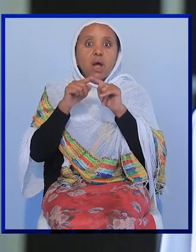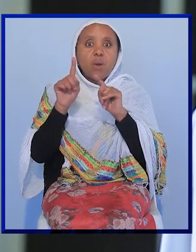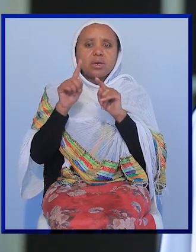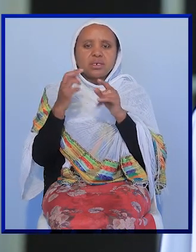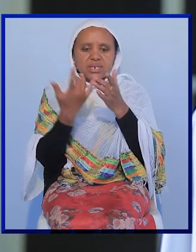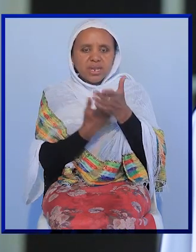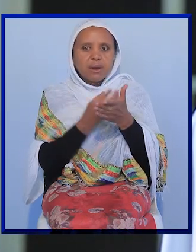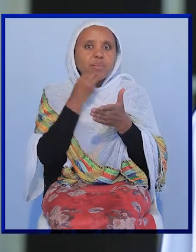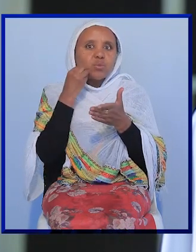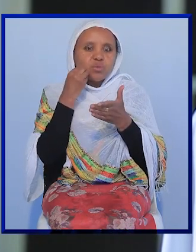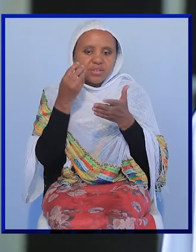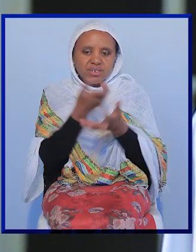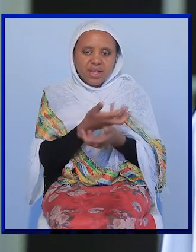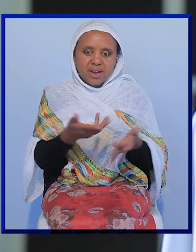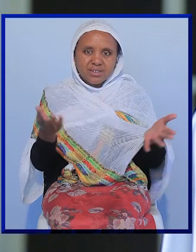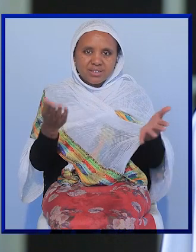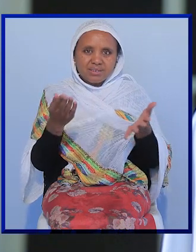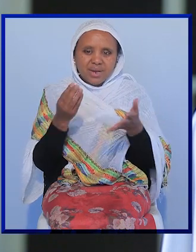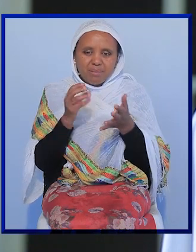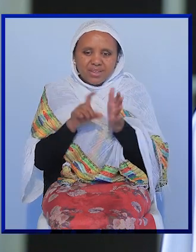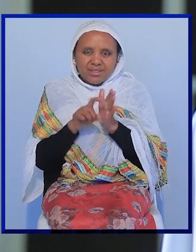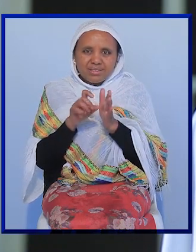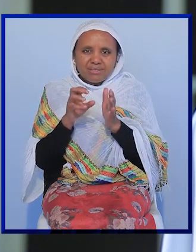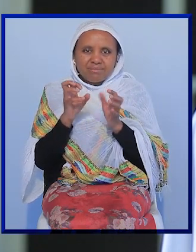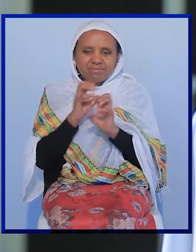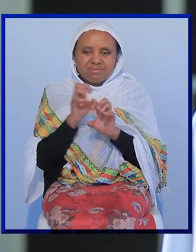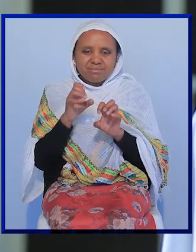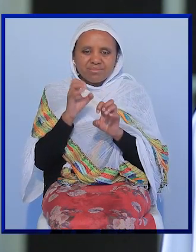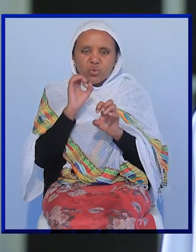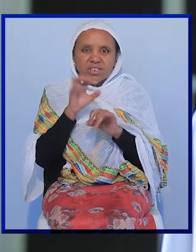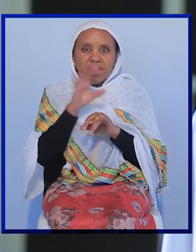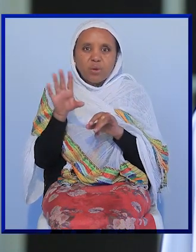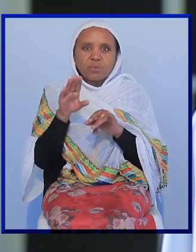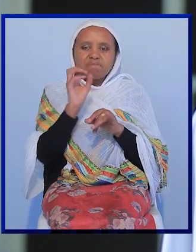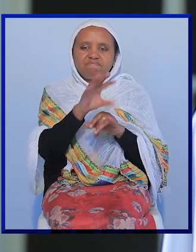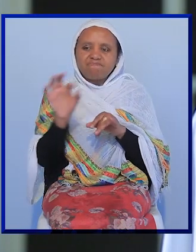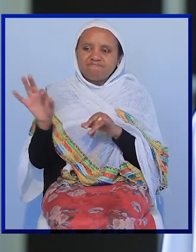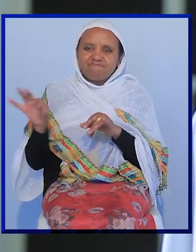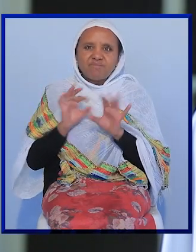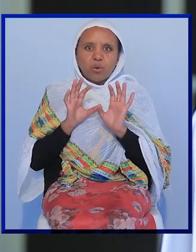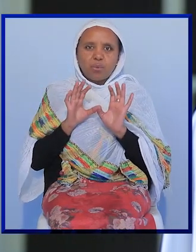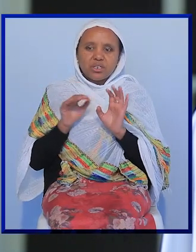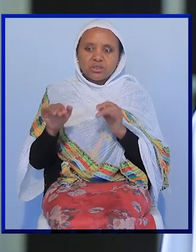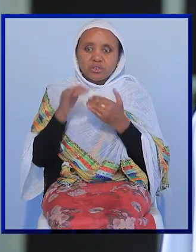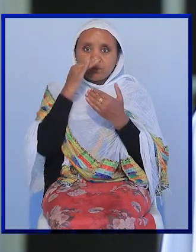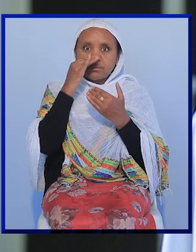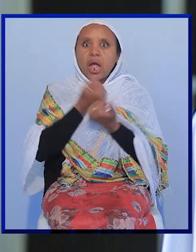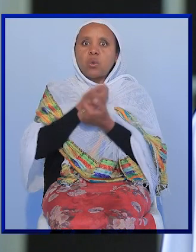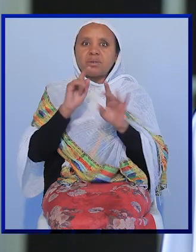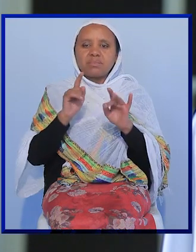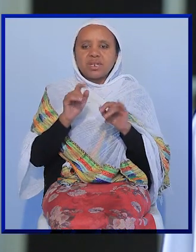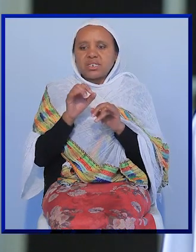ሳር ቤት ውስጥ ሲጎዘጉዙ ተባይ እንዳያፈራ ሮዝሜሪውን አልፎ አልፎ ይጥሉበታል። ተባይ እርሱ ባለበት ሽታውን ስለማይወድ